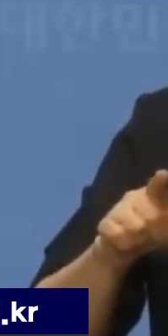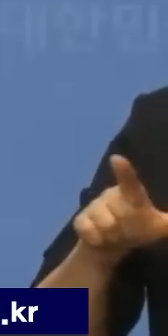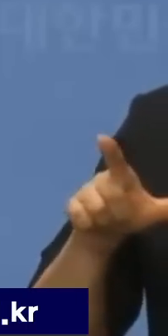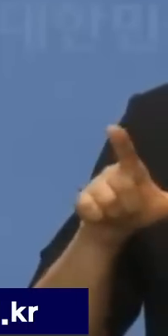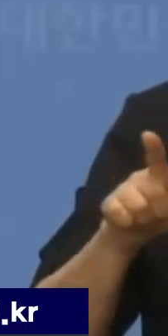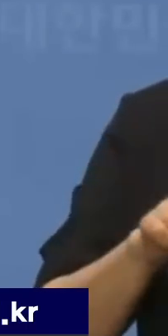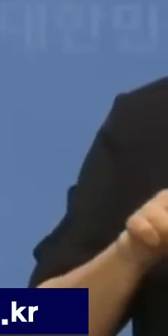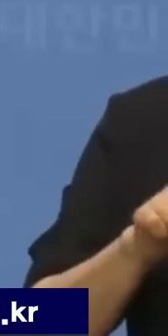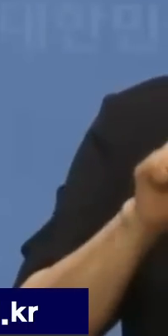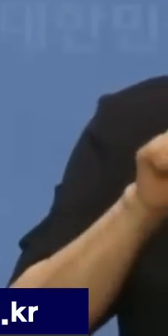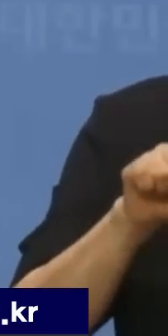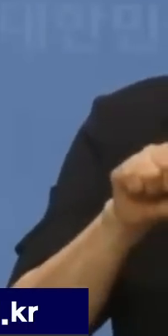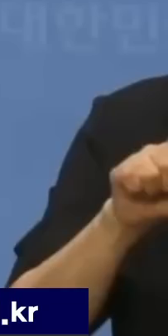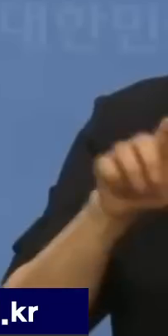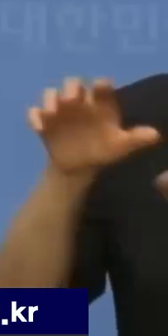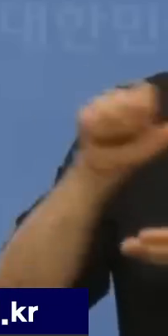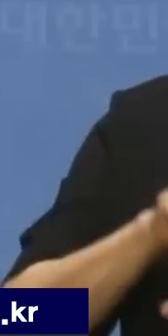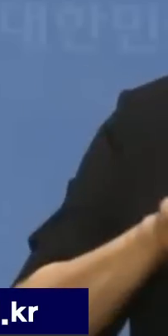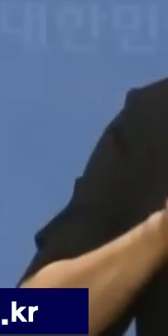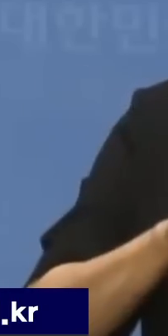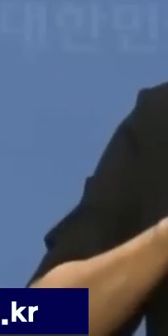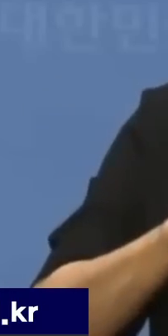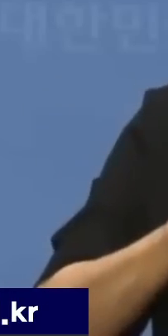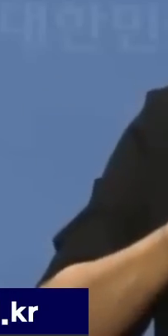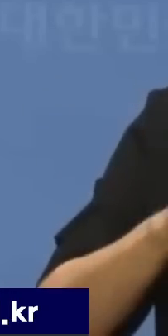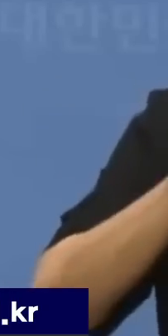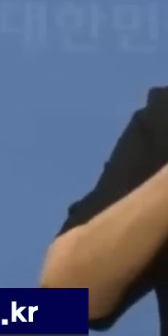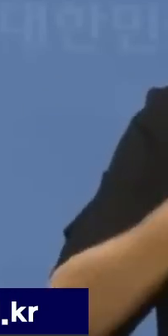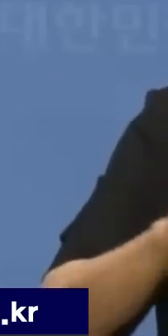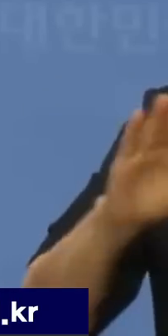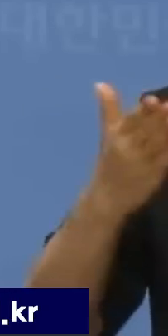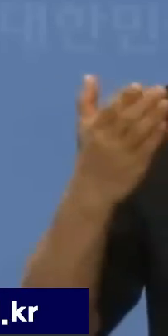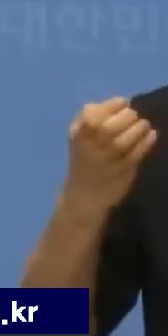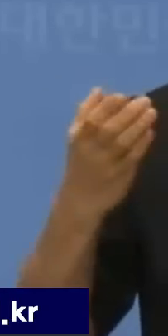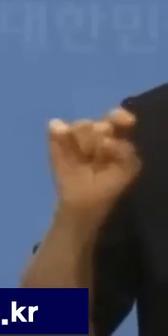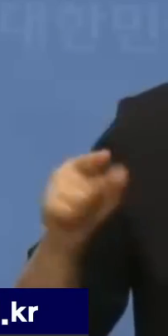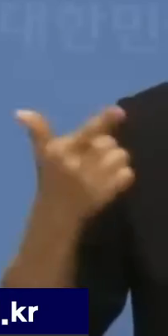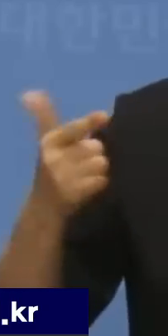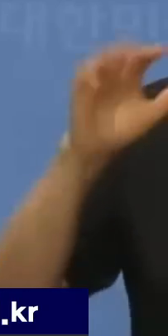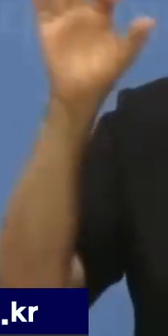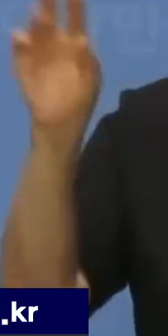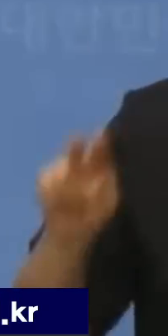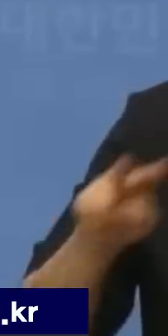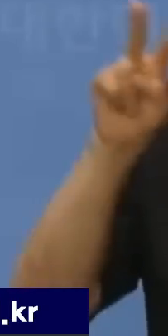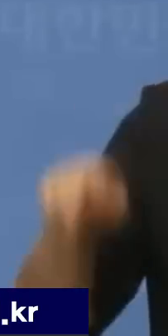도시가 평균 가스 도입 가격은 톤당 99.6달러였습니다